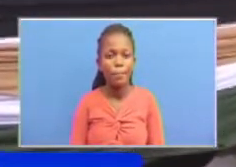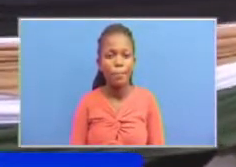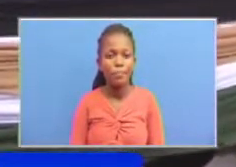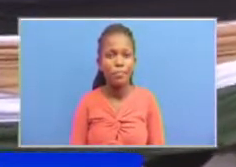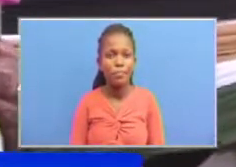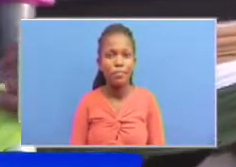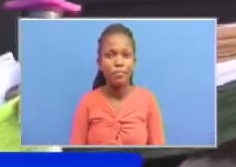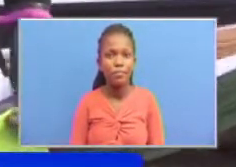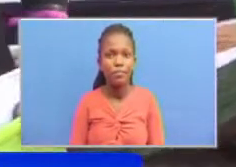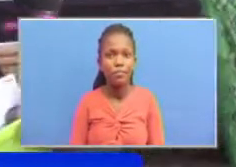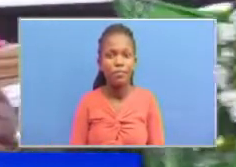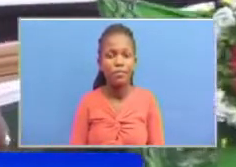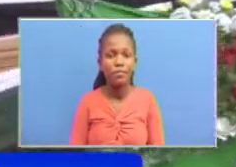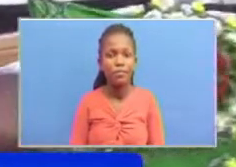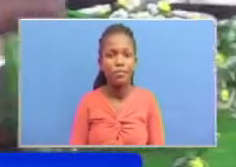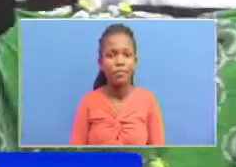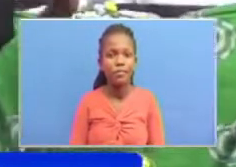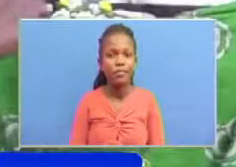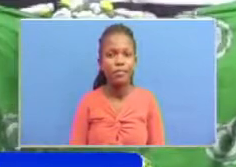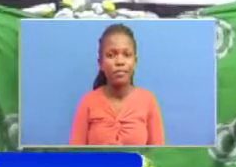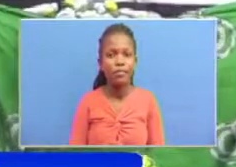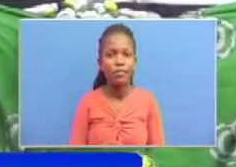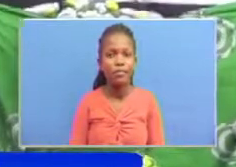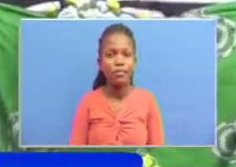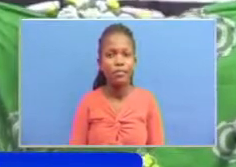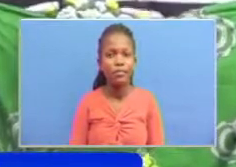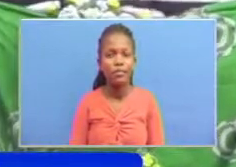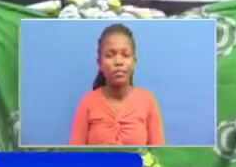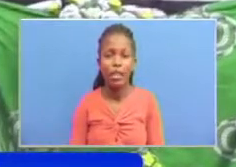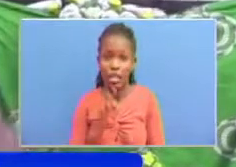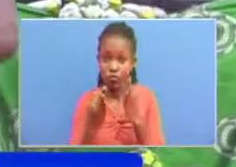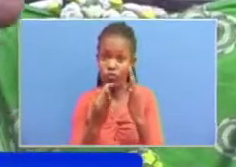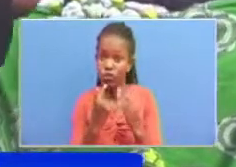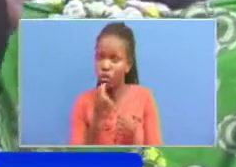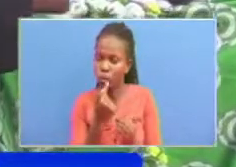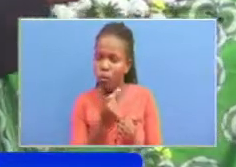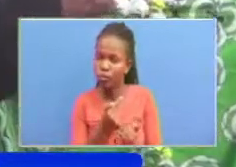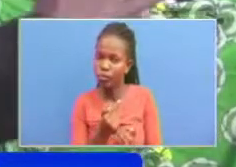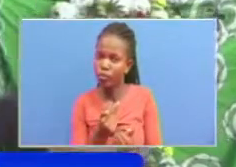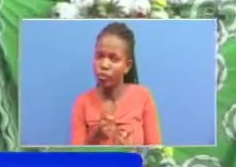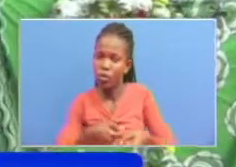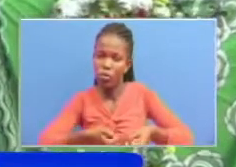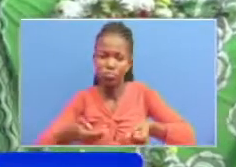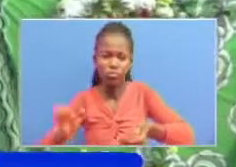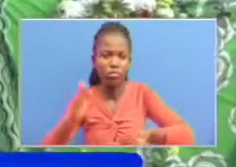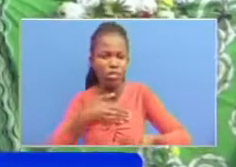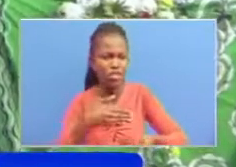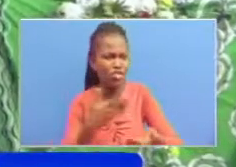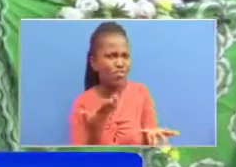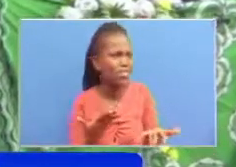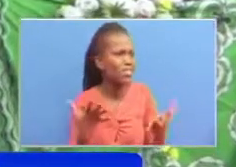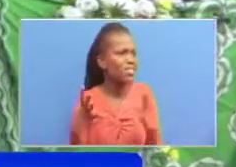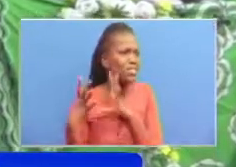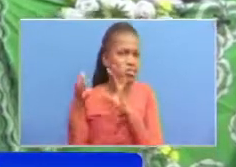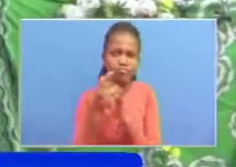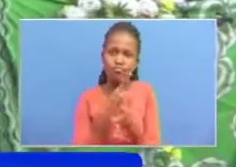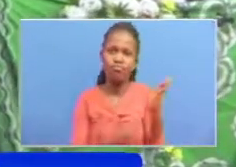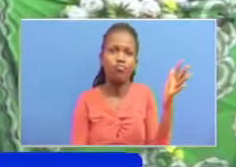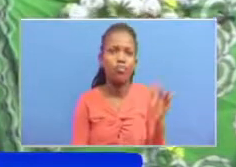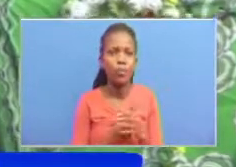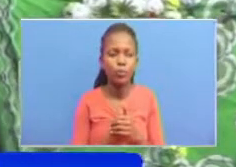Yuko mkuji. Kami mwaita wewe wali sakami. We think we catch on.